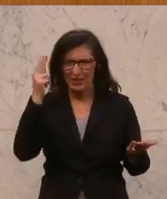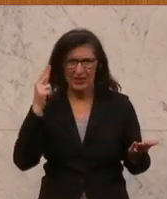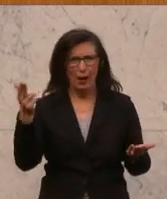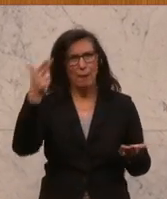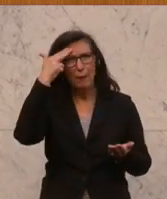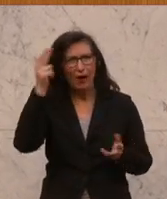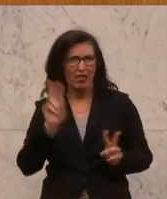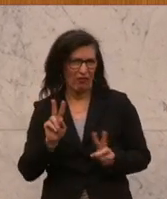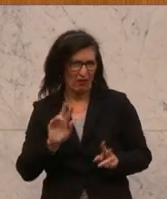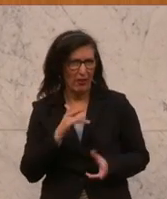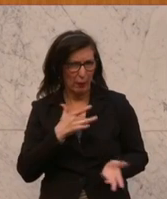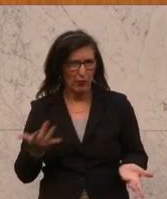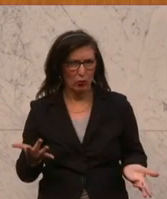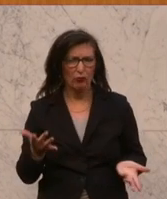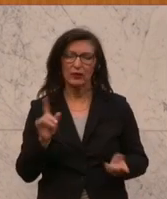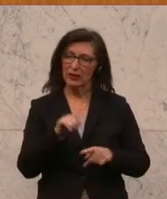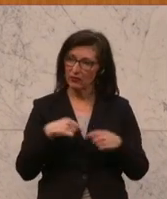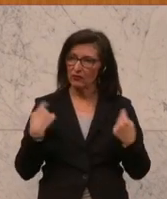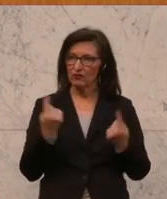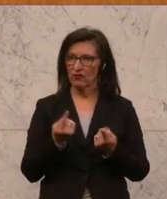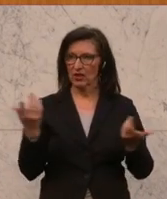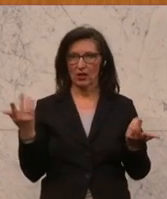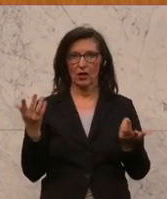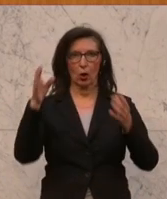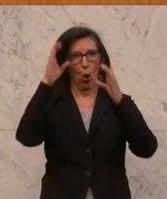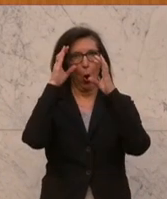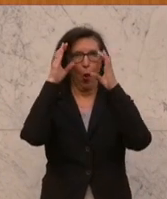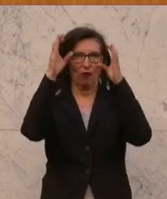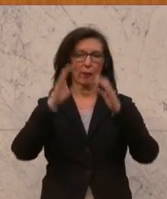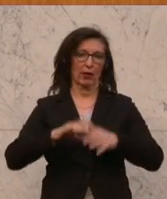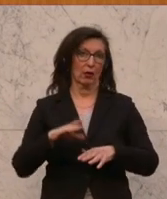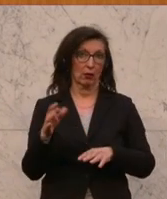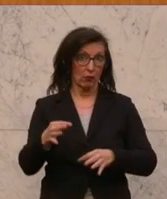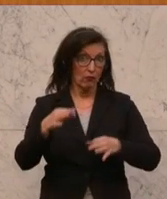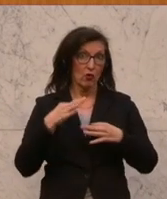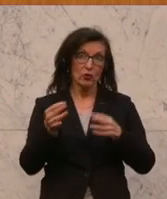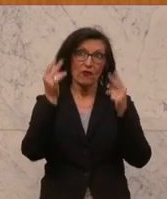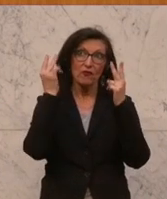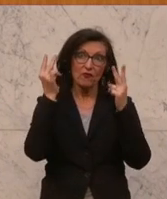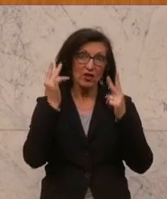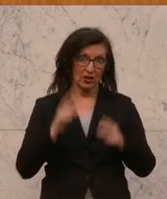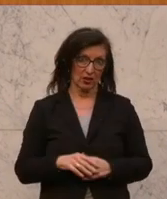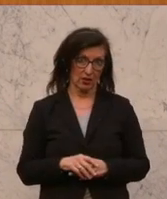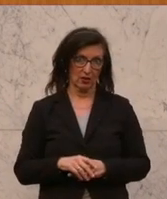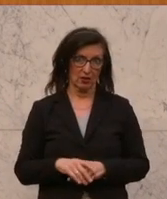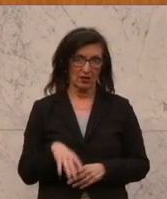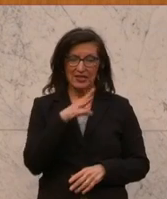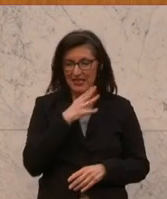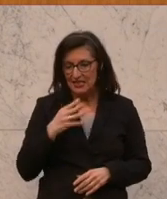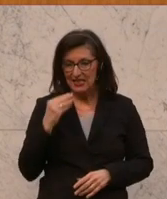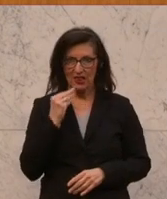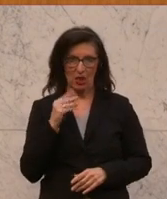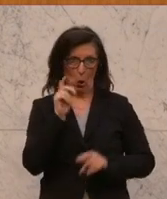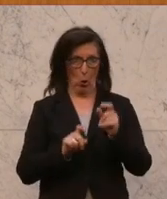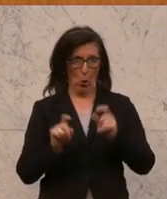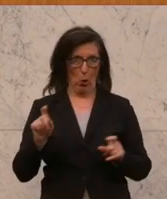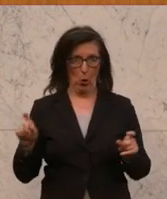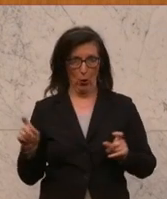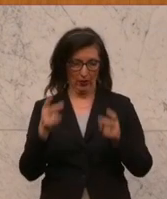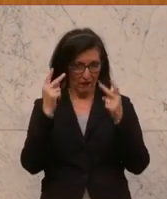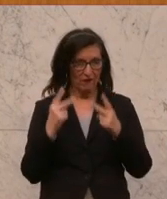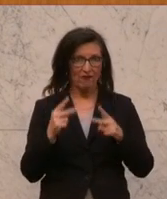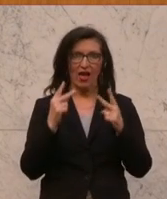Bekanntenkreis. Für uns als ÖVP ist es absolut wichtig, dass unsere Seniorinnen und Senioren weiter